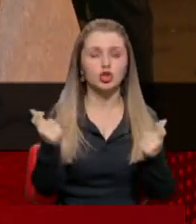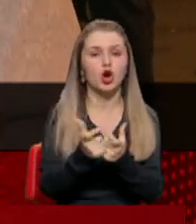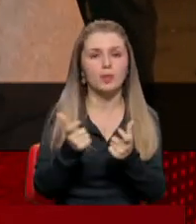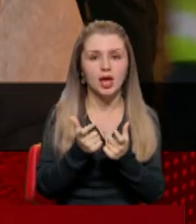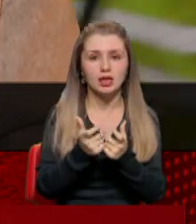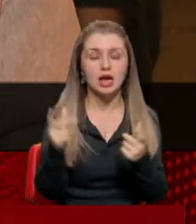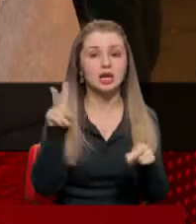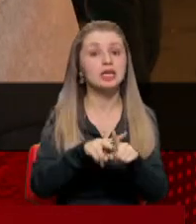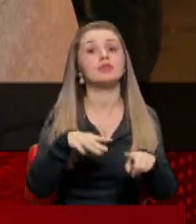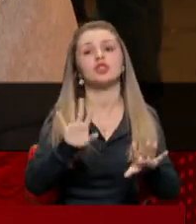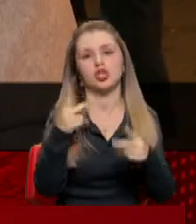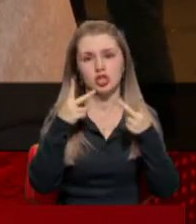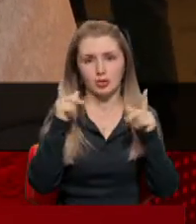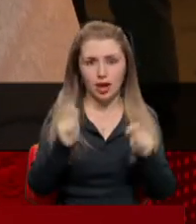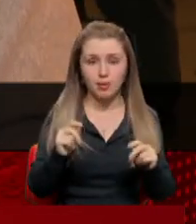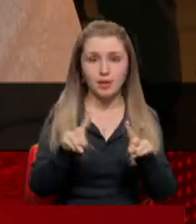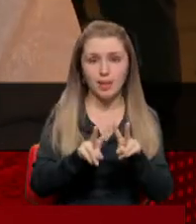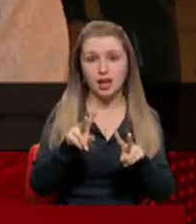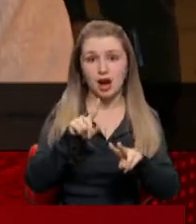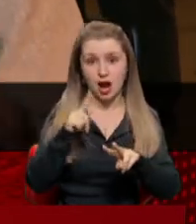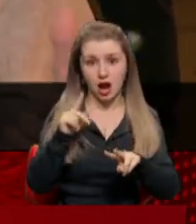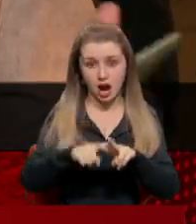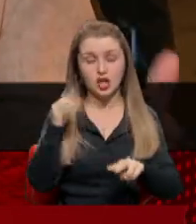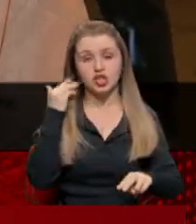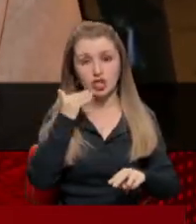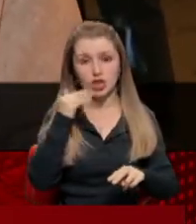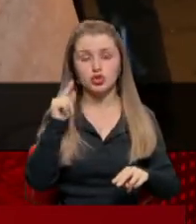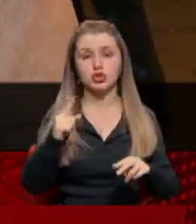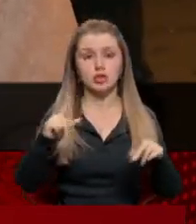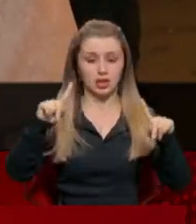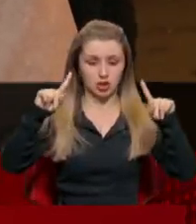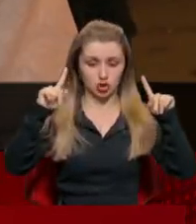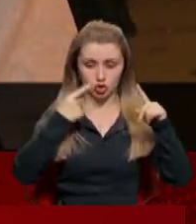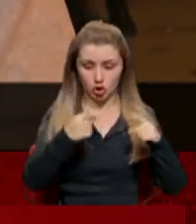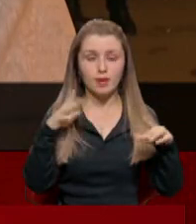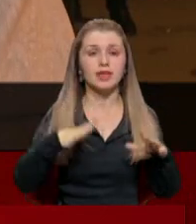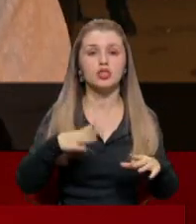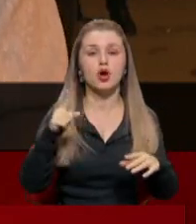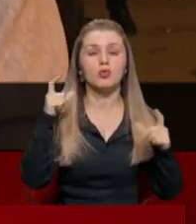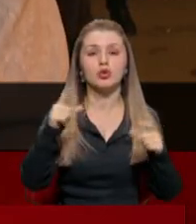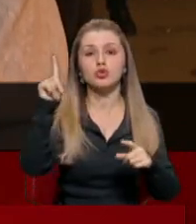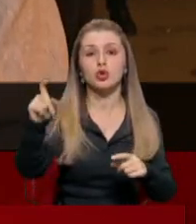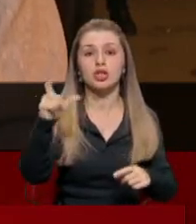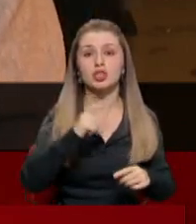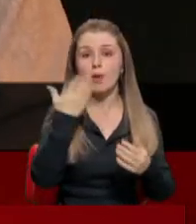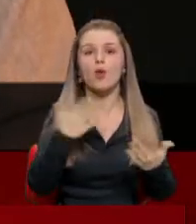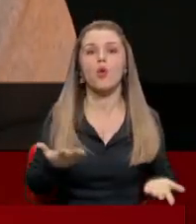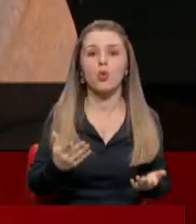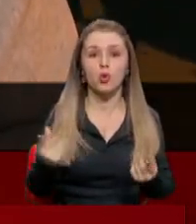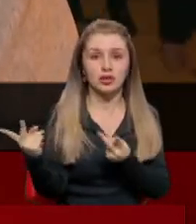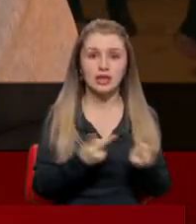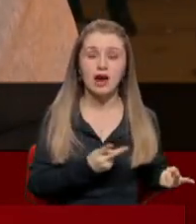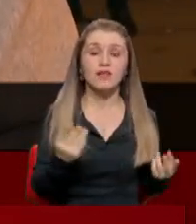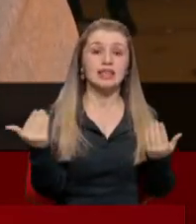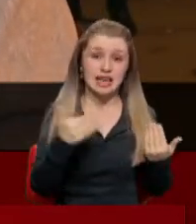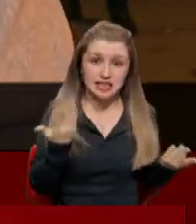toplantıya katılmayacağını açıkladı Akşener'in. Ancak şuna da bir parantez açmak istiyorum. Burada şu soruya yanıt vermedi. Yani davet